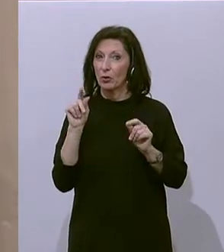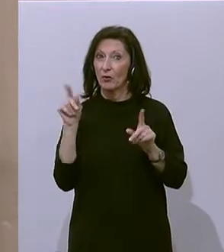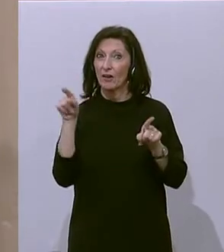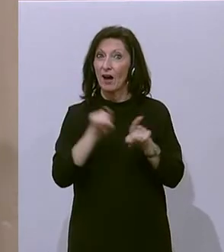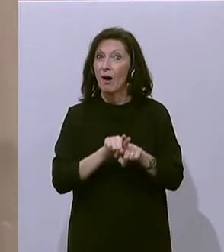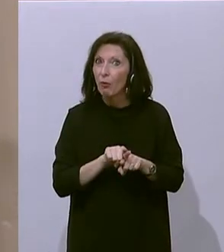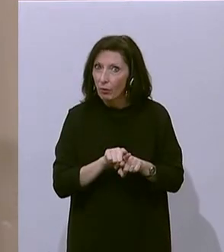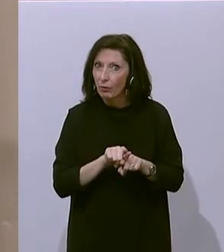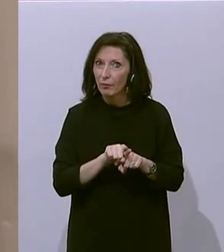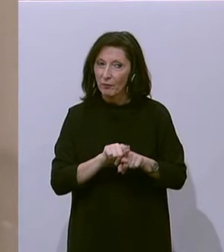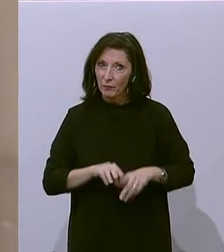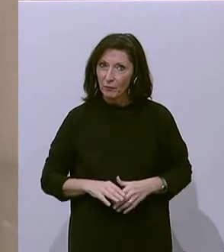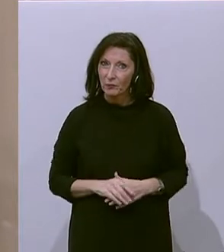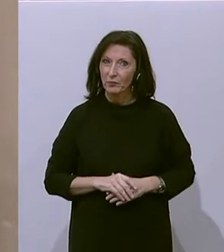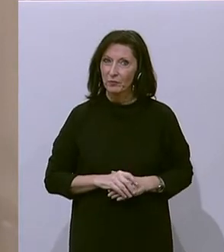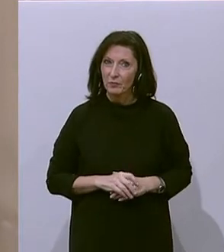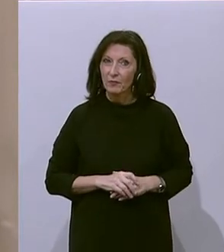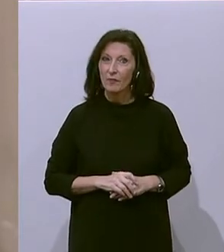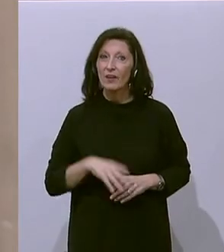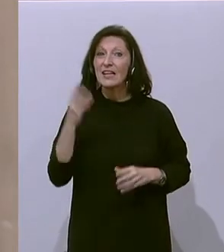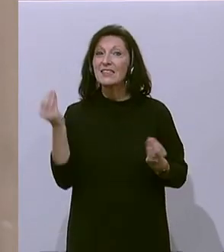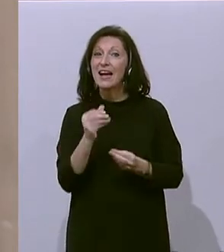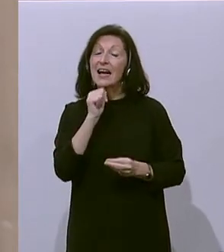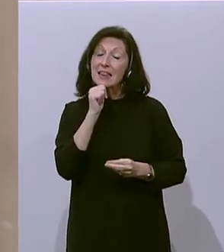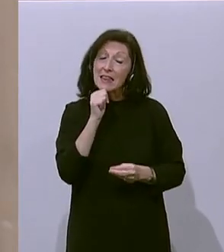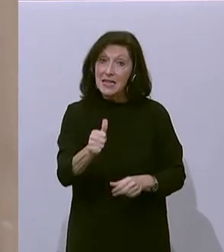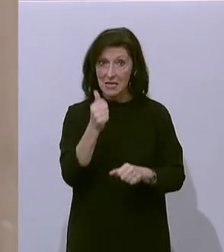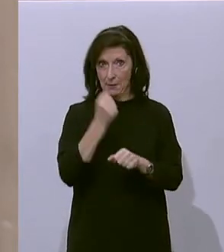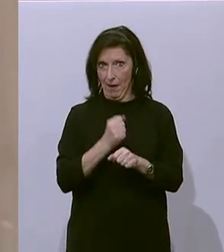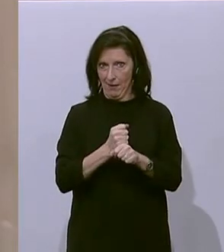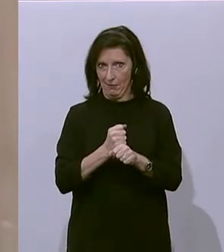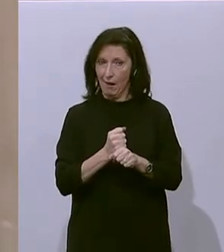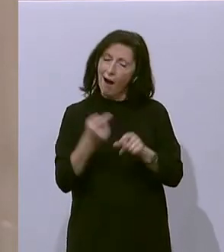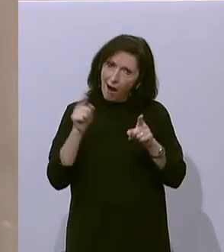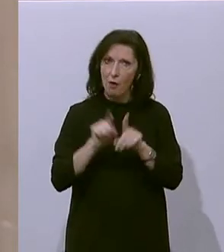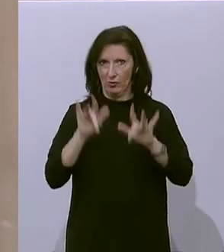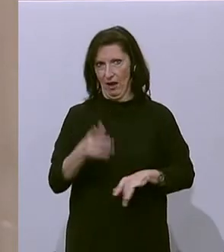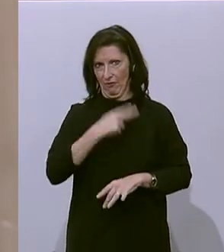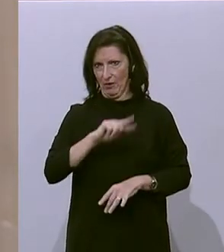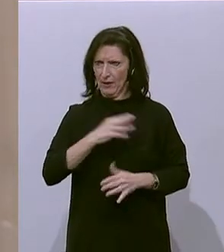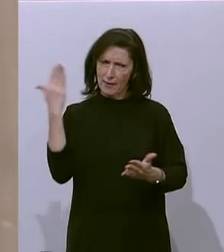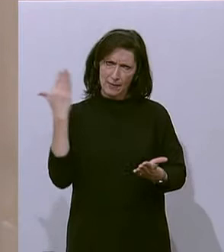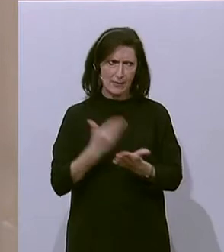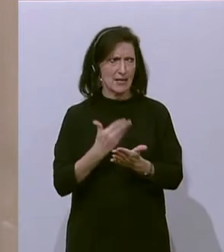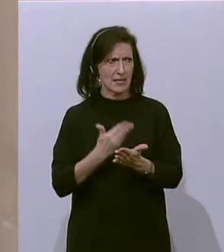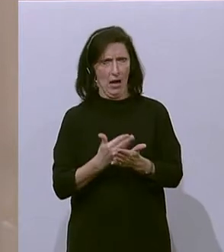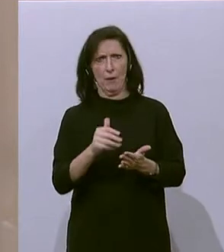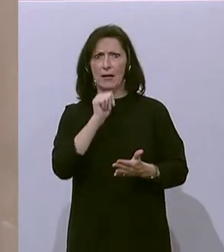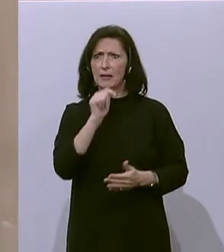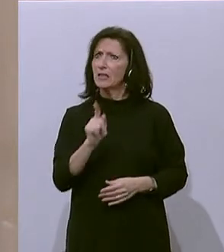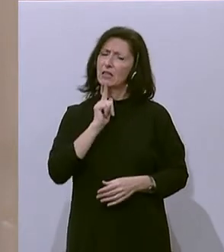das verantwortlich zu sein, was unterlassen wird, sehr geehrte Damen und Herren. Und in diesem Sinne muss nicht